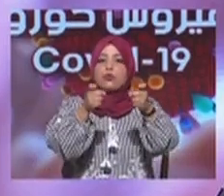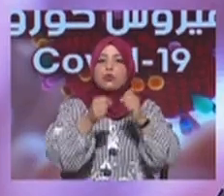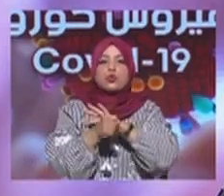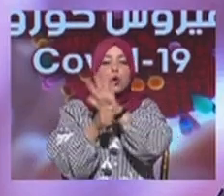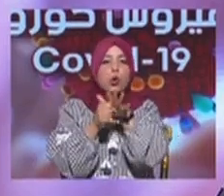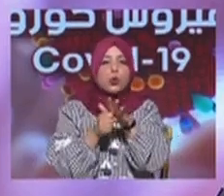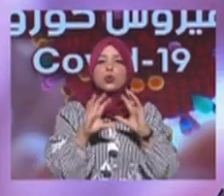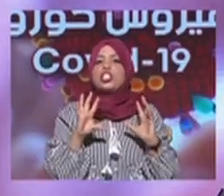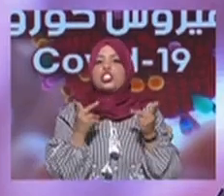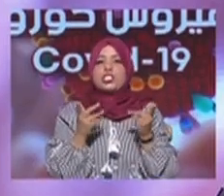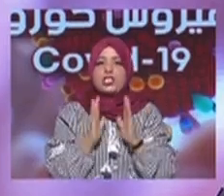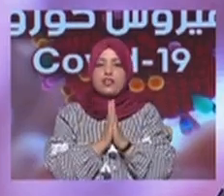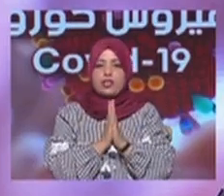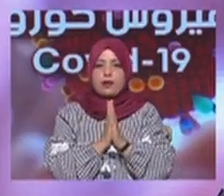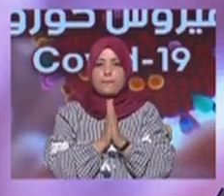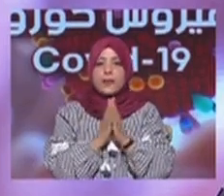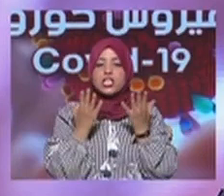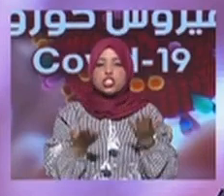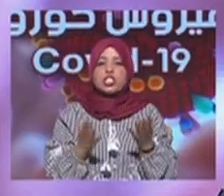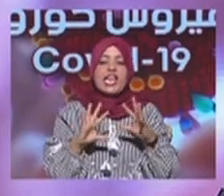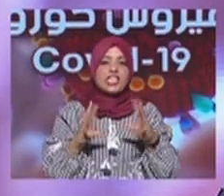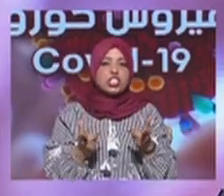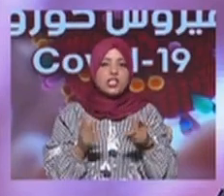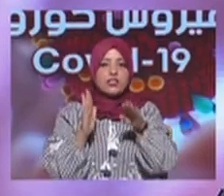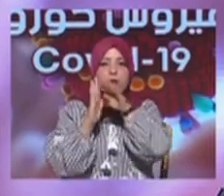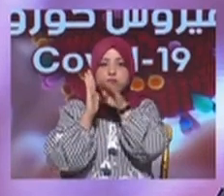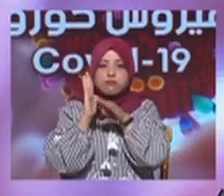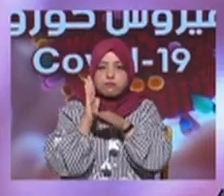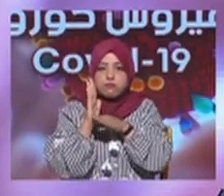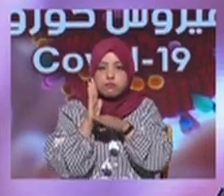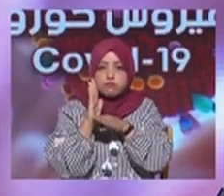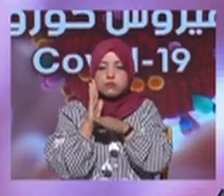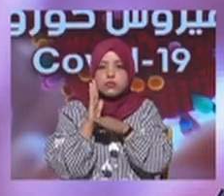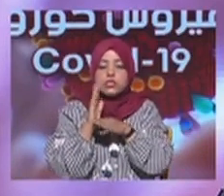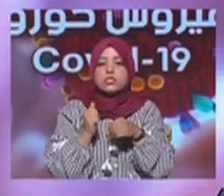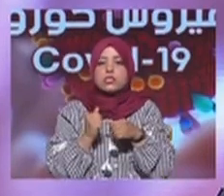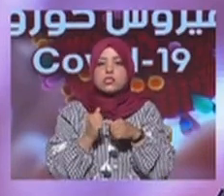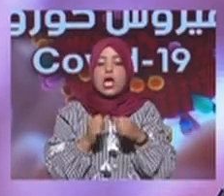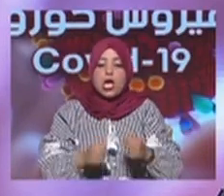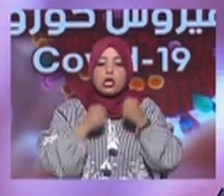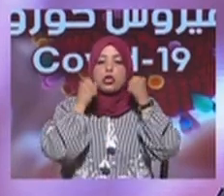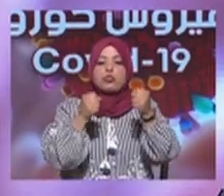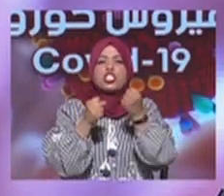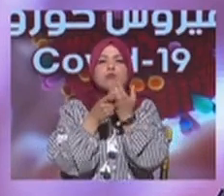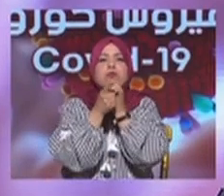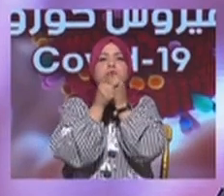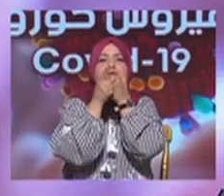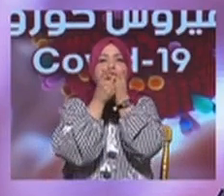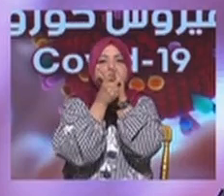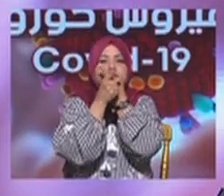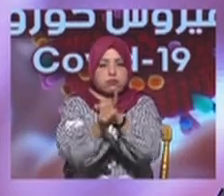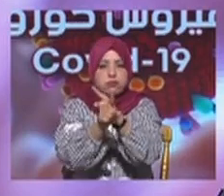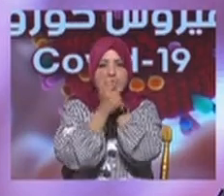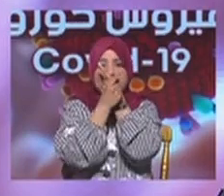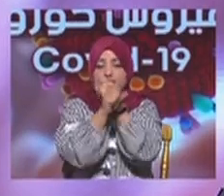حتى ربما ياخذ اخذ بعين الاعتبار لمقاومه انتشاره او لمقاومه تاثيره